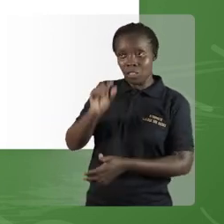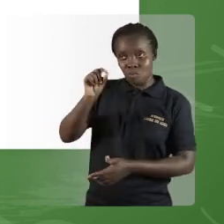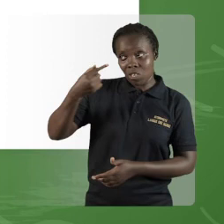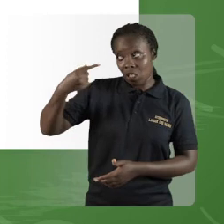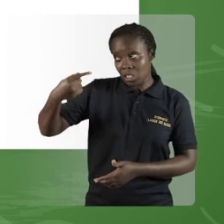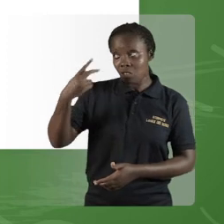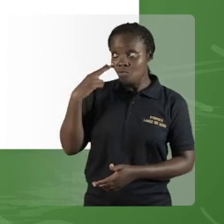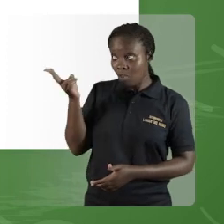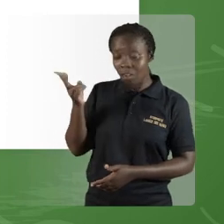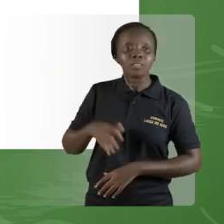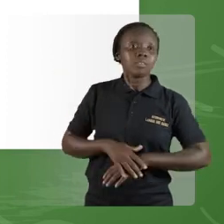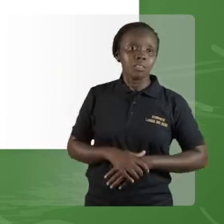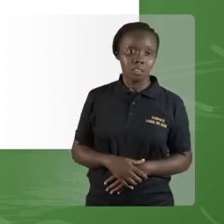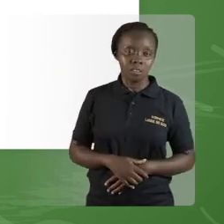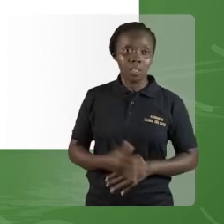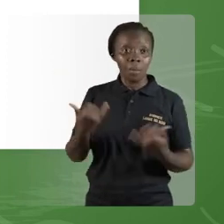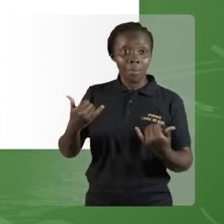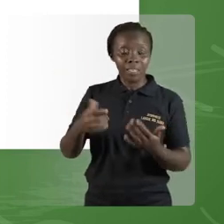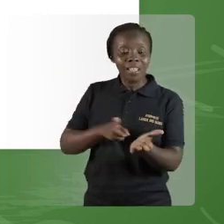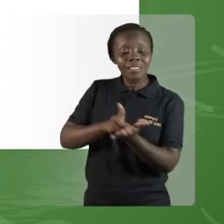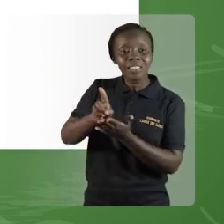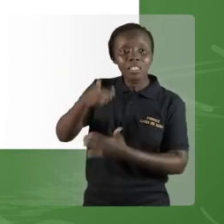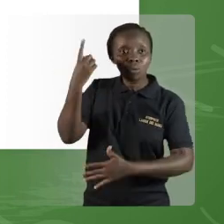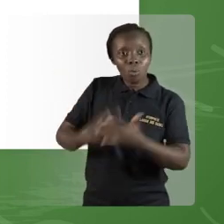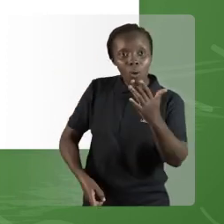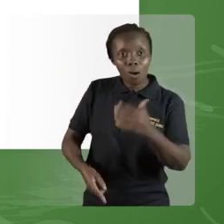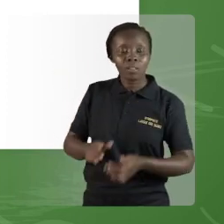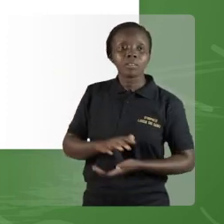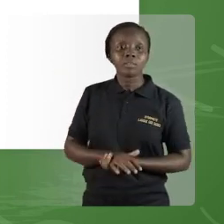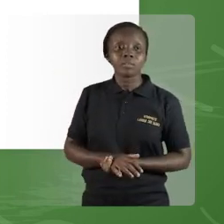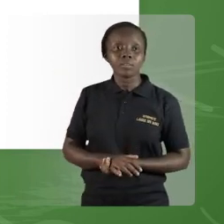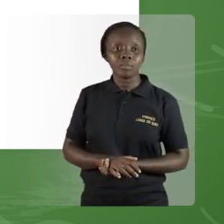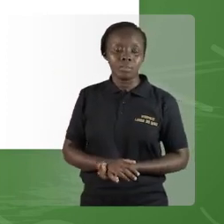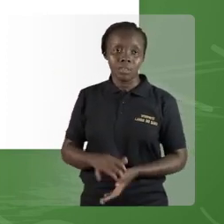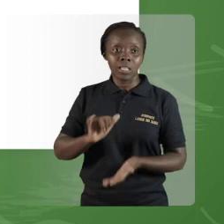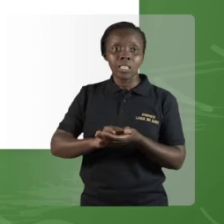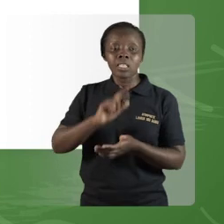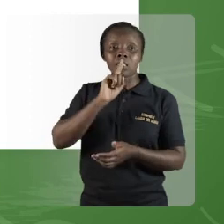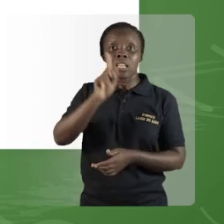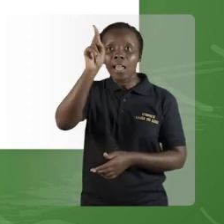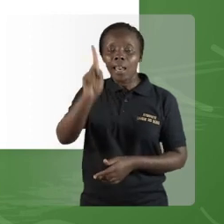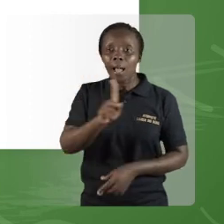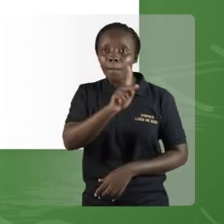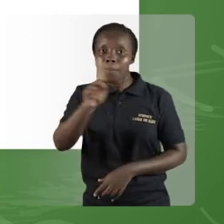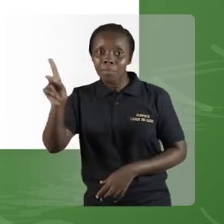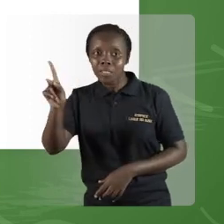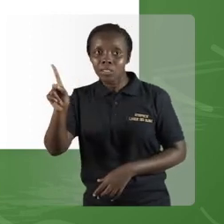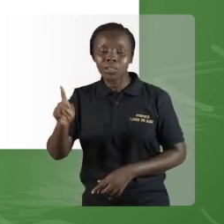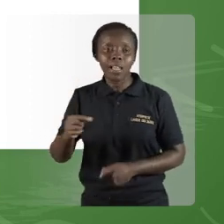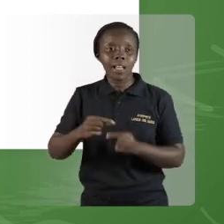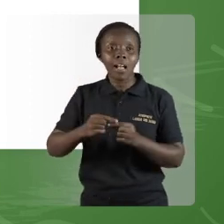Quelle est la direction de la force F? C'est la perpendiculaire à la tige.